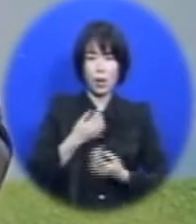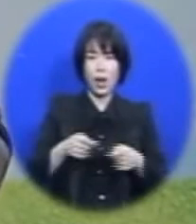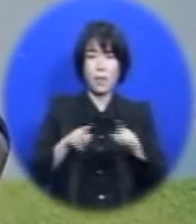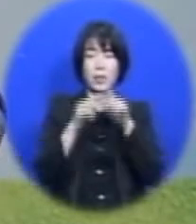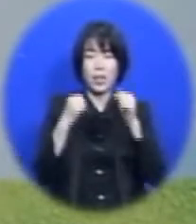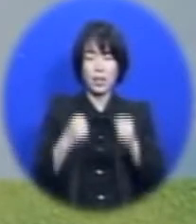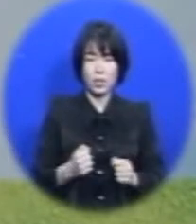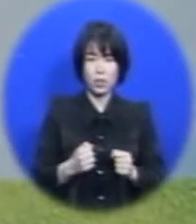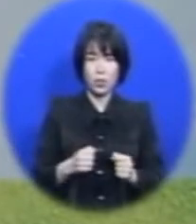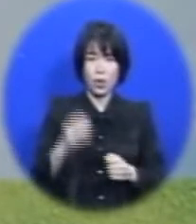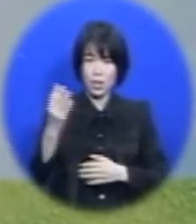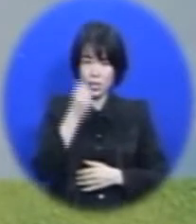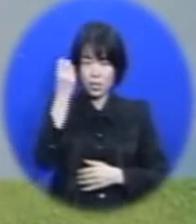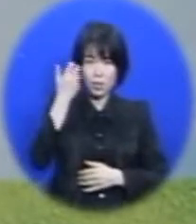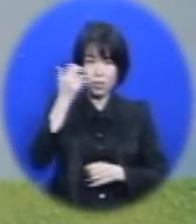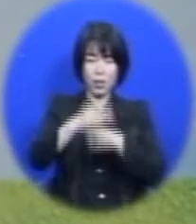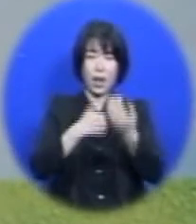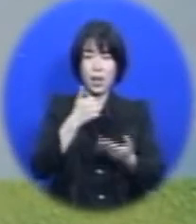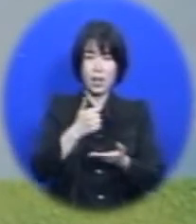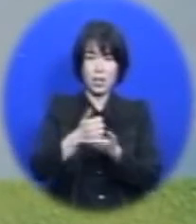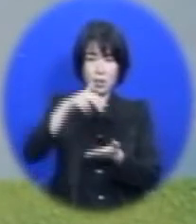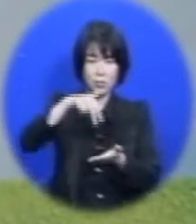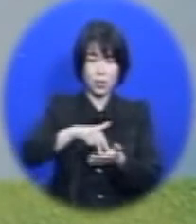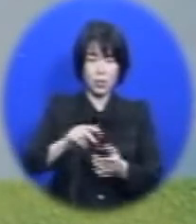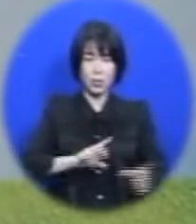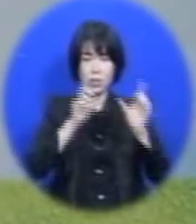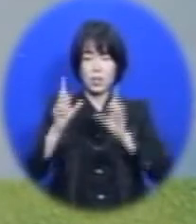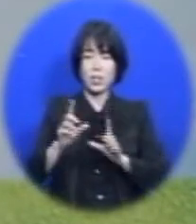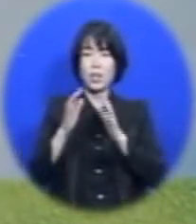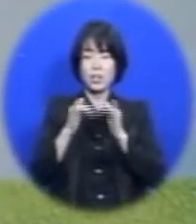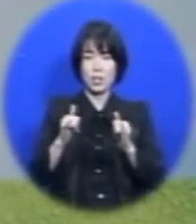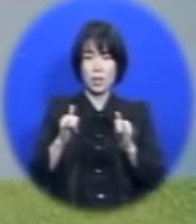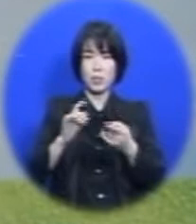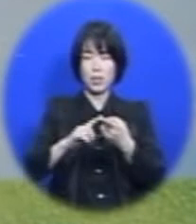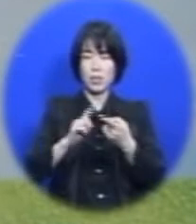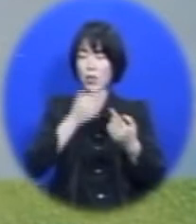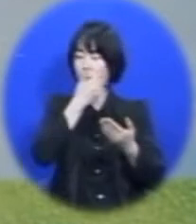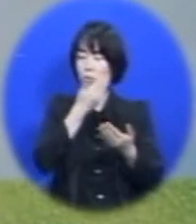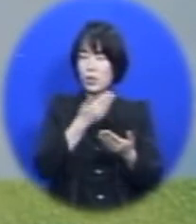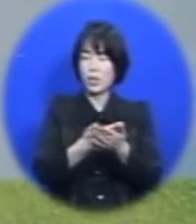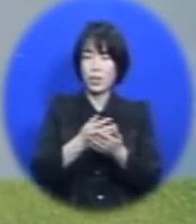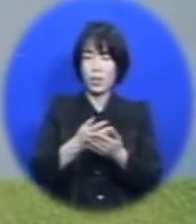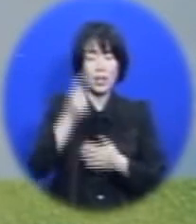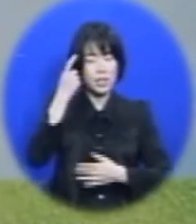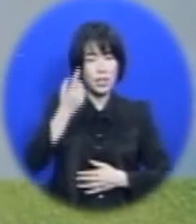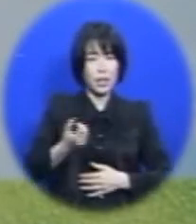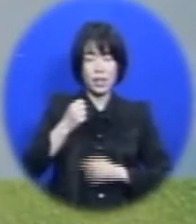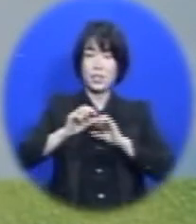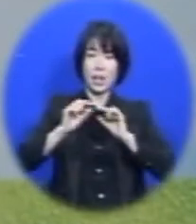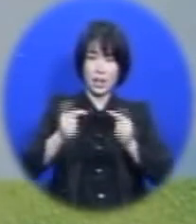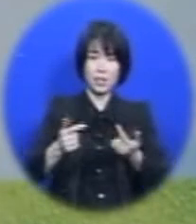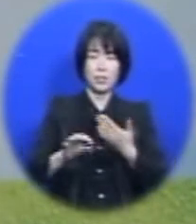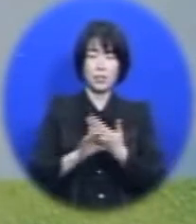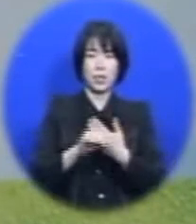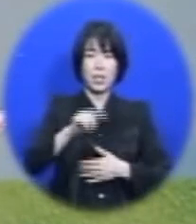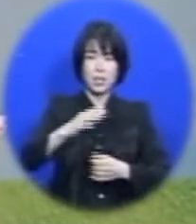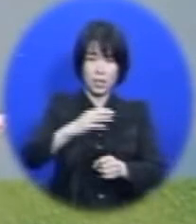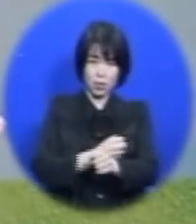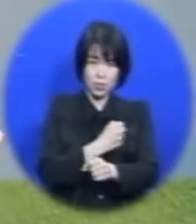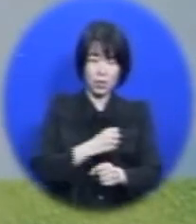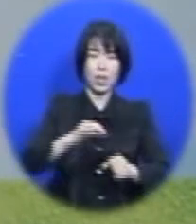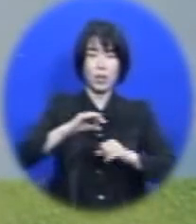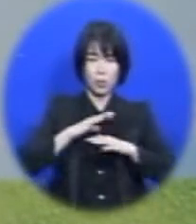계시고 성령 하나님으로 내가 사는 자라는 사실을 귀하게 여기지 않으면 그러면 이 엄청나고